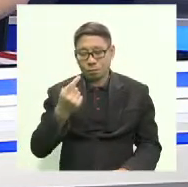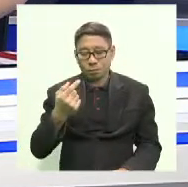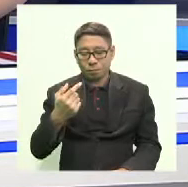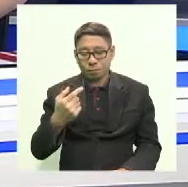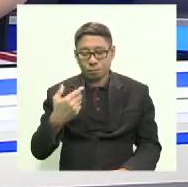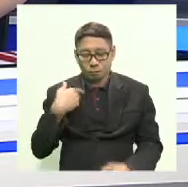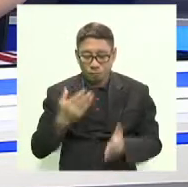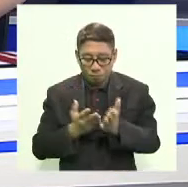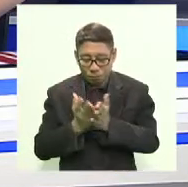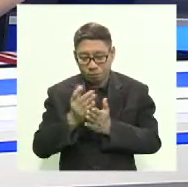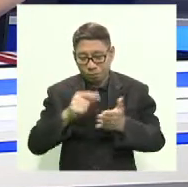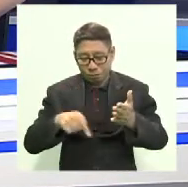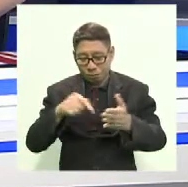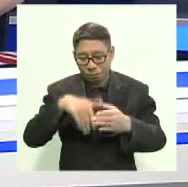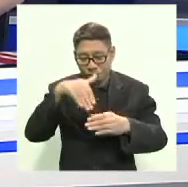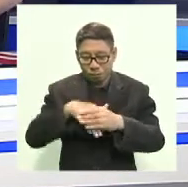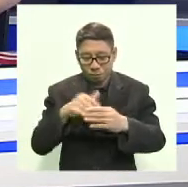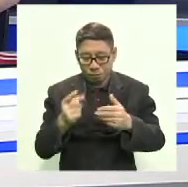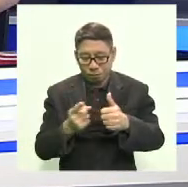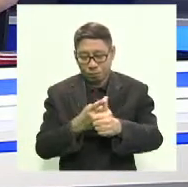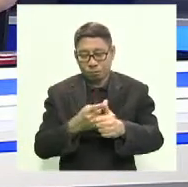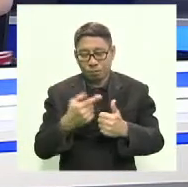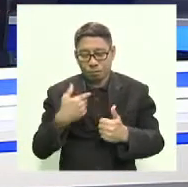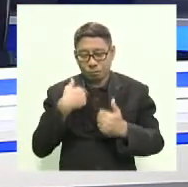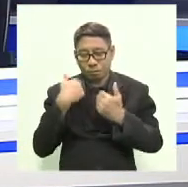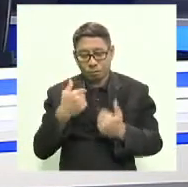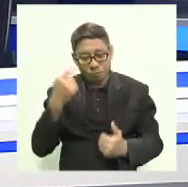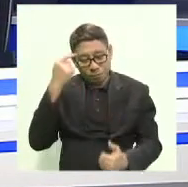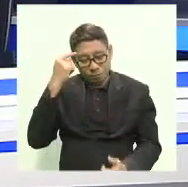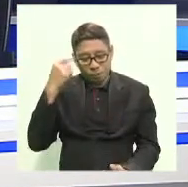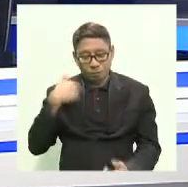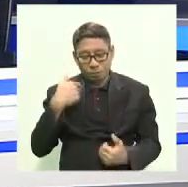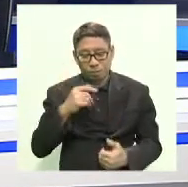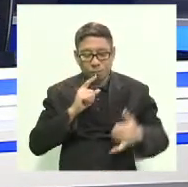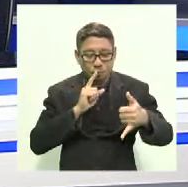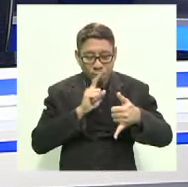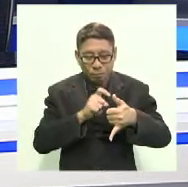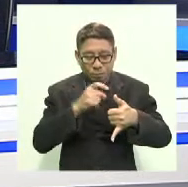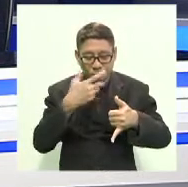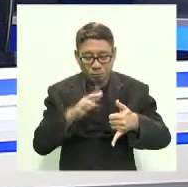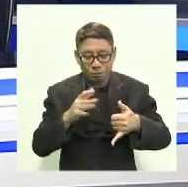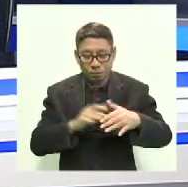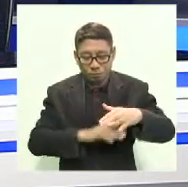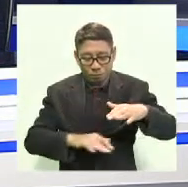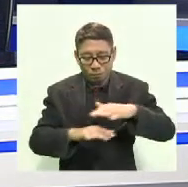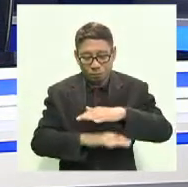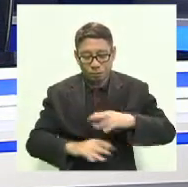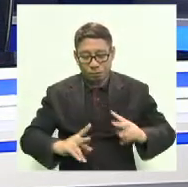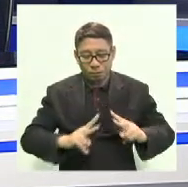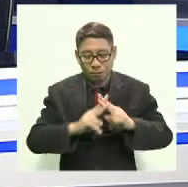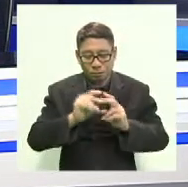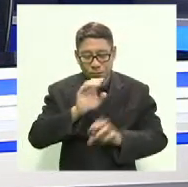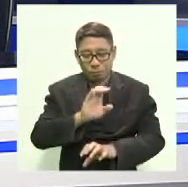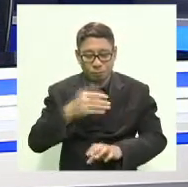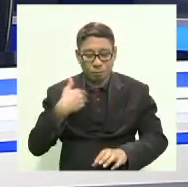ที่มีสิทธิ์มีเสียงเลือกตั้งเป็นครั้งแรกหรือที่เรียกกันว่า first time vote เนี่ยนะคะเขาไปสำรวจมาแล้วจากข้อมูลจากกรมการปกครองนะคะบ